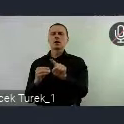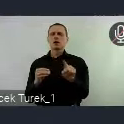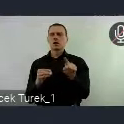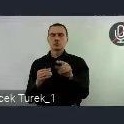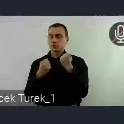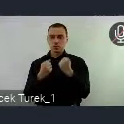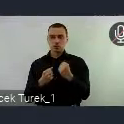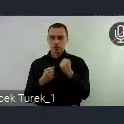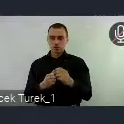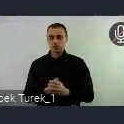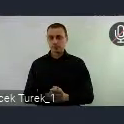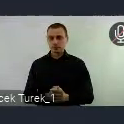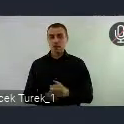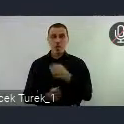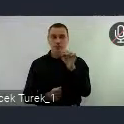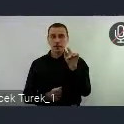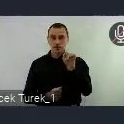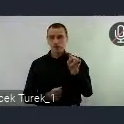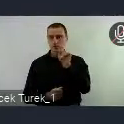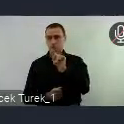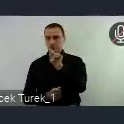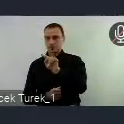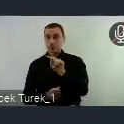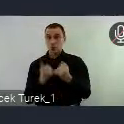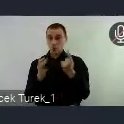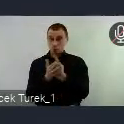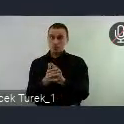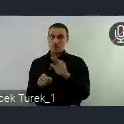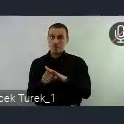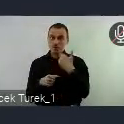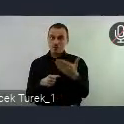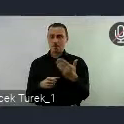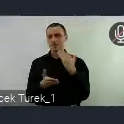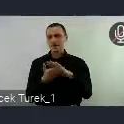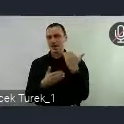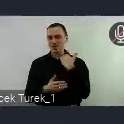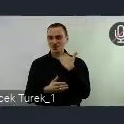jak wam się uda to stawiam piwo bezalkoholowe toalety